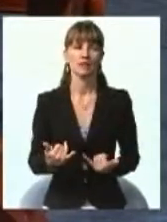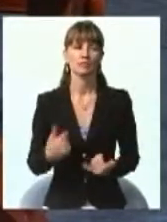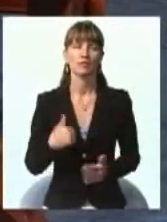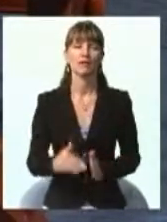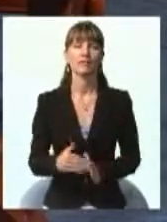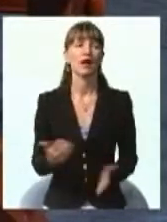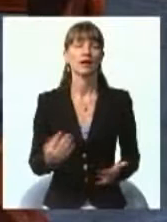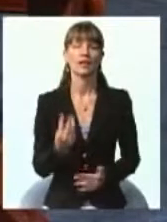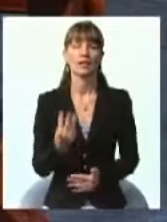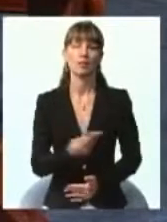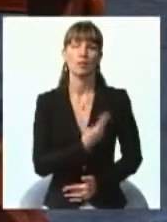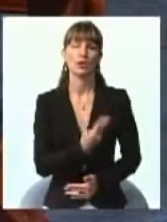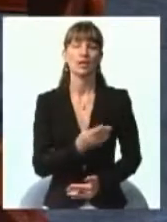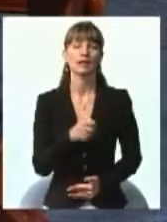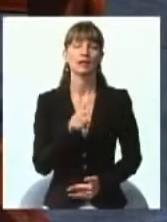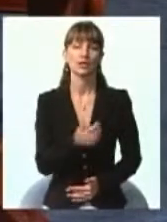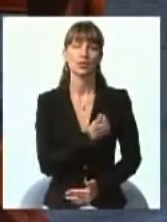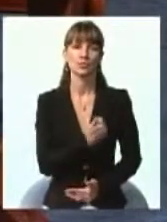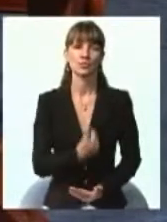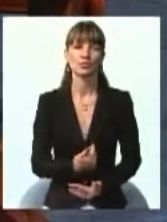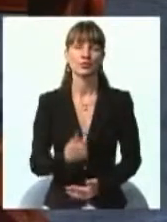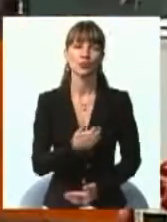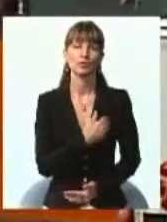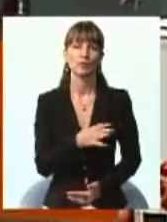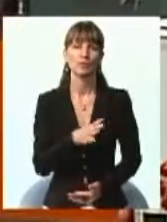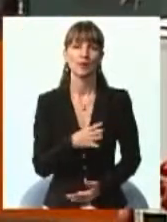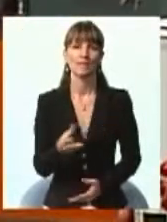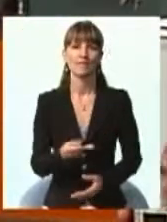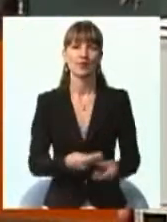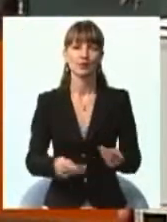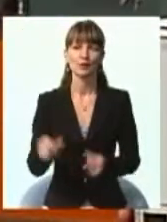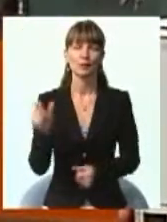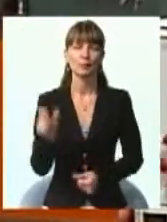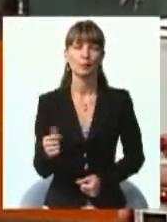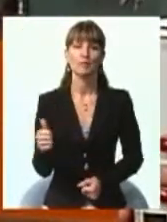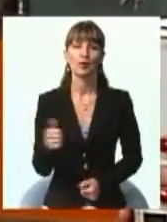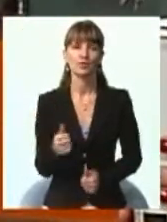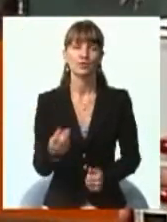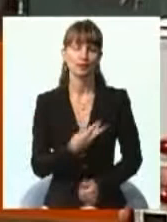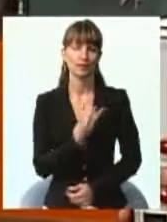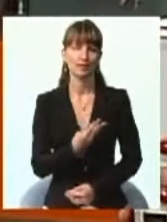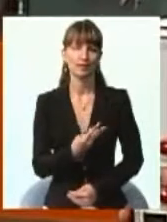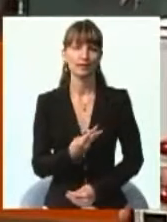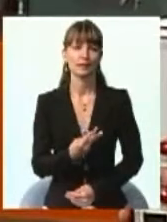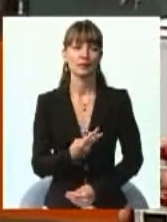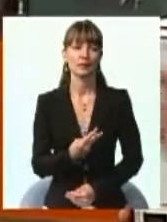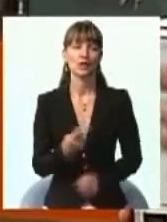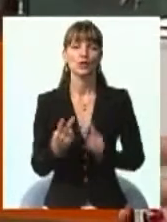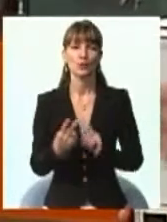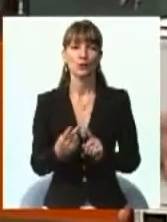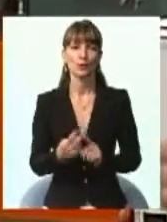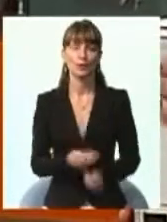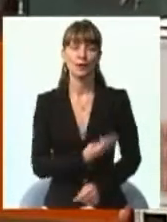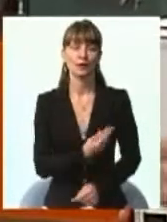ти загадаєш? Я хочу стати чарівницею. Перше бажання? Друге бажання. Я